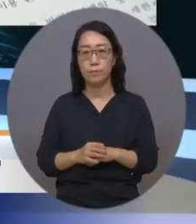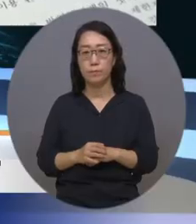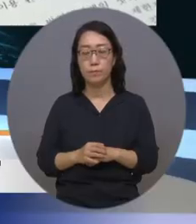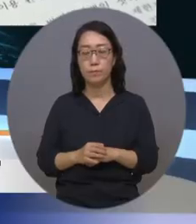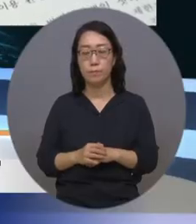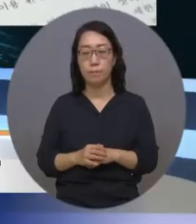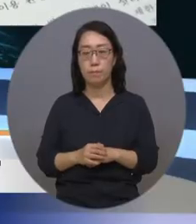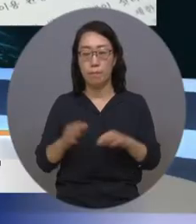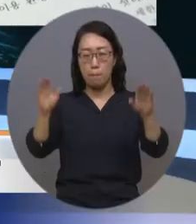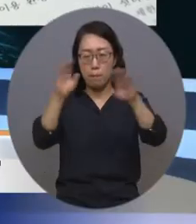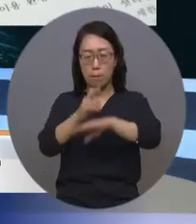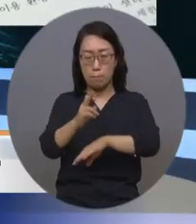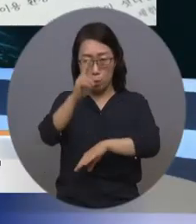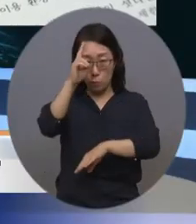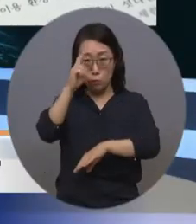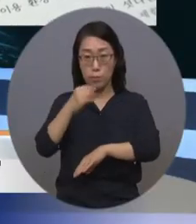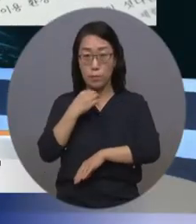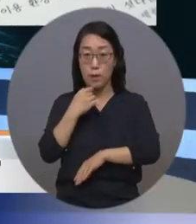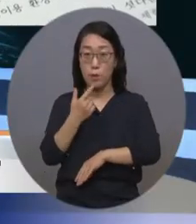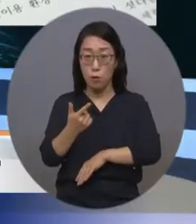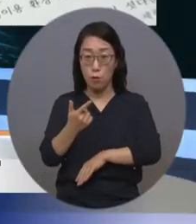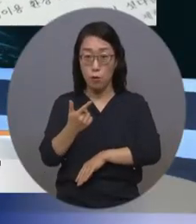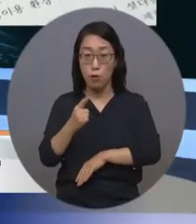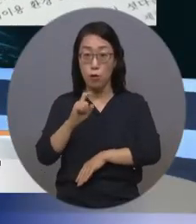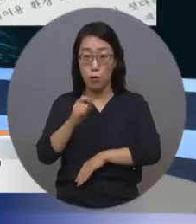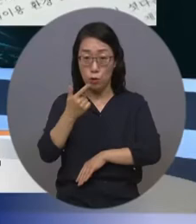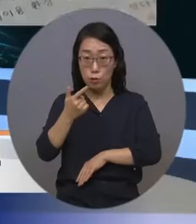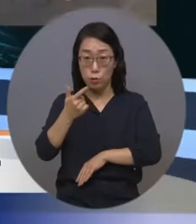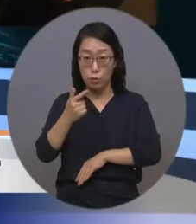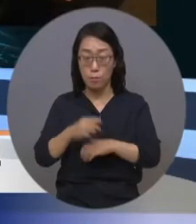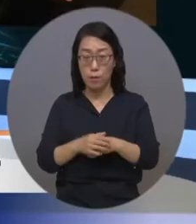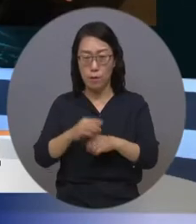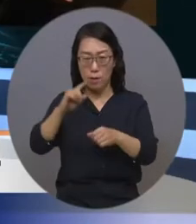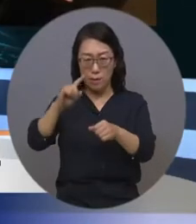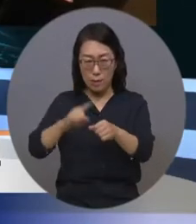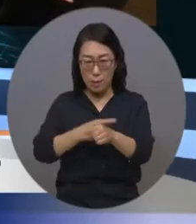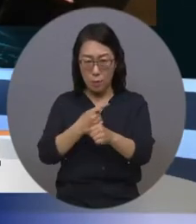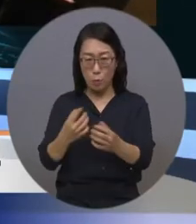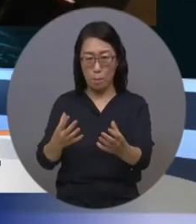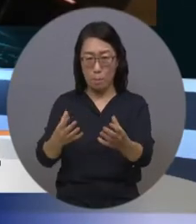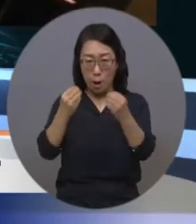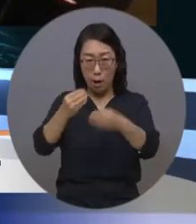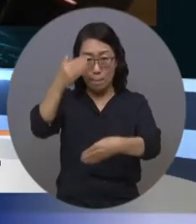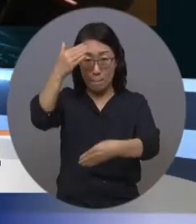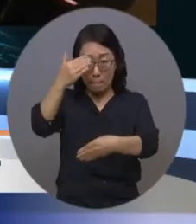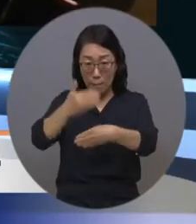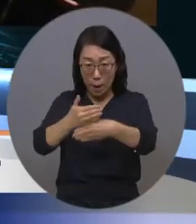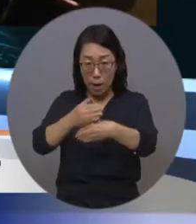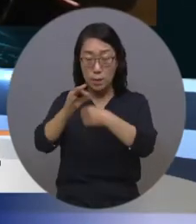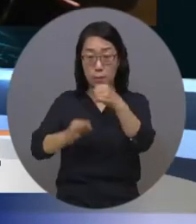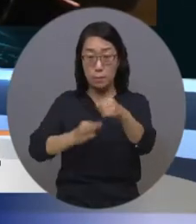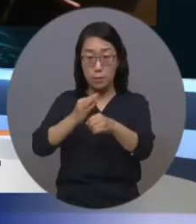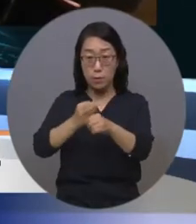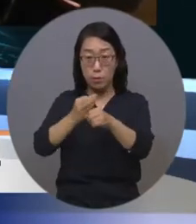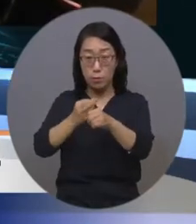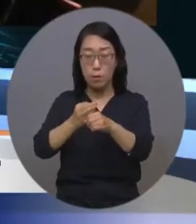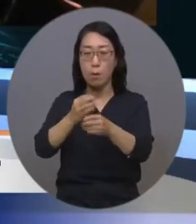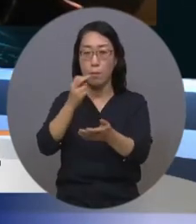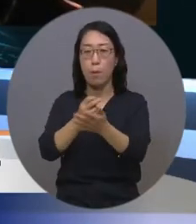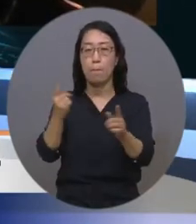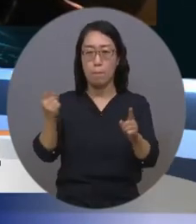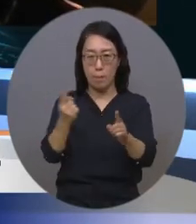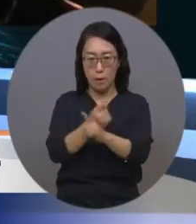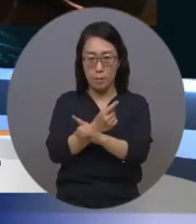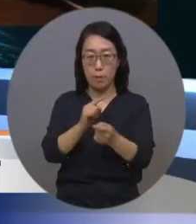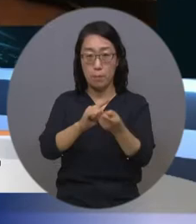자정이 되면 16살 미만 청소년은 게임을 못하게 하던 게임 셧다운제가 10년 만에 폐지됩니다.